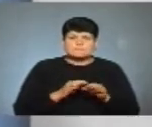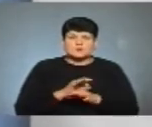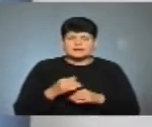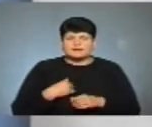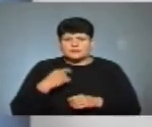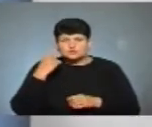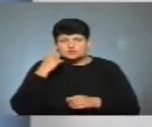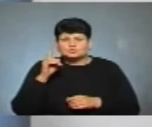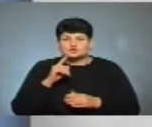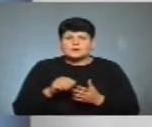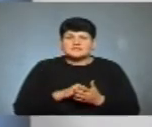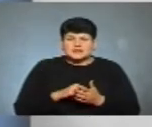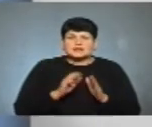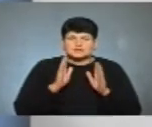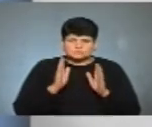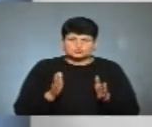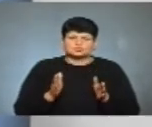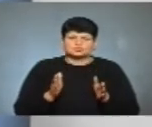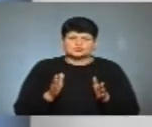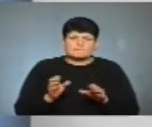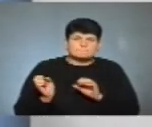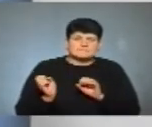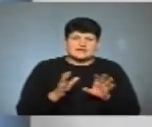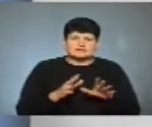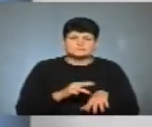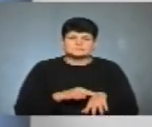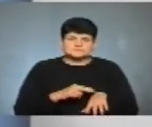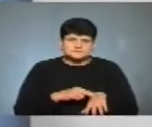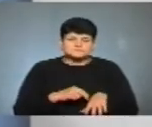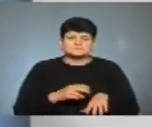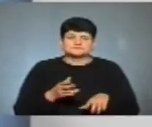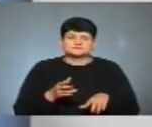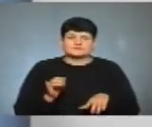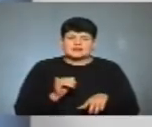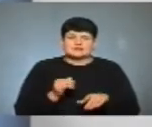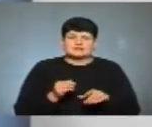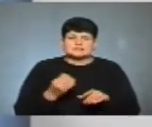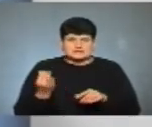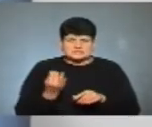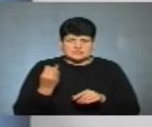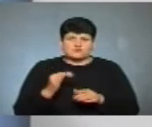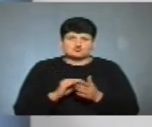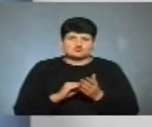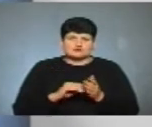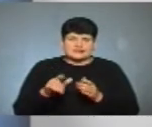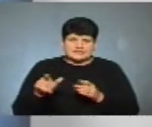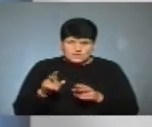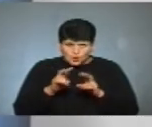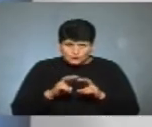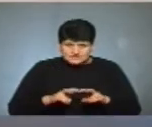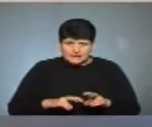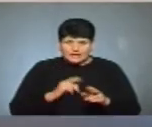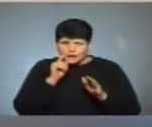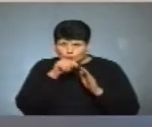думаю, що матеріали будуть передані і правоохоронним органам, і зацікавляться журналісти-розслідувачі, які